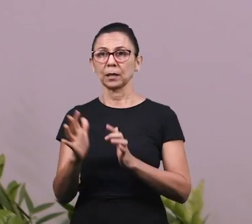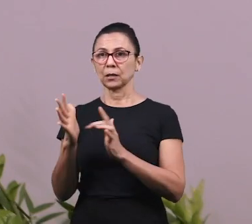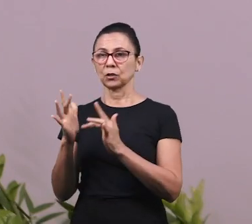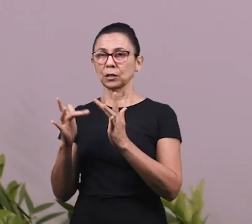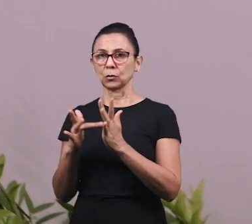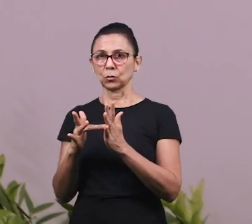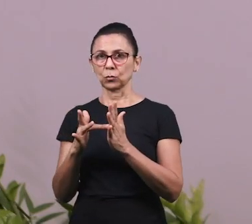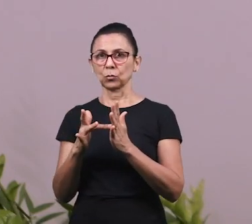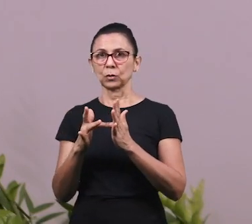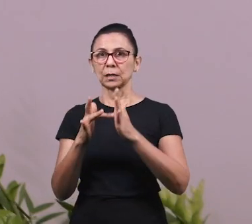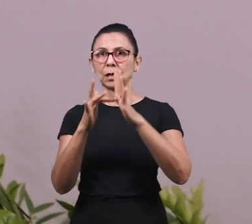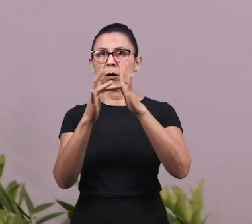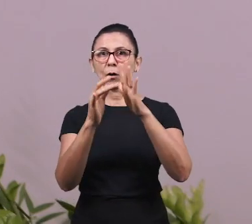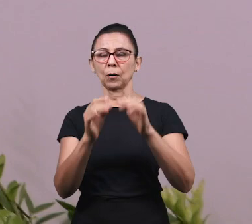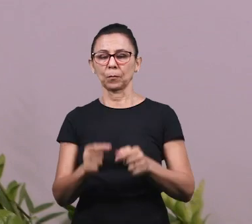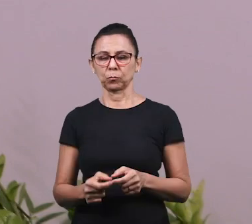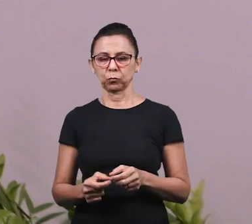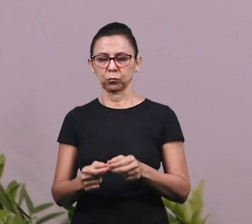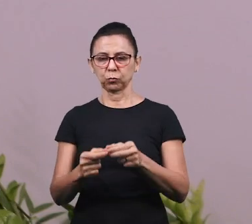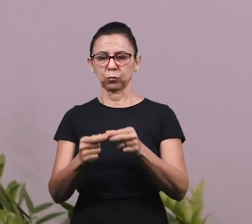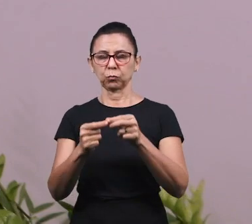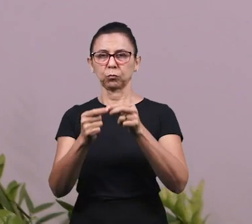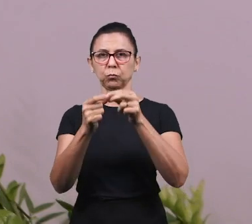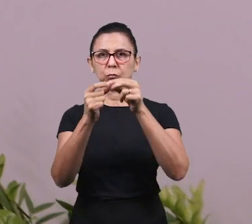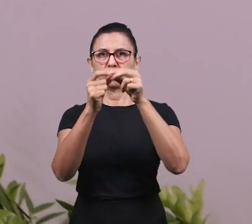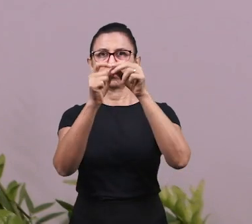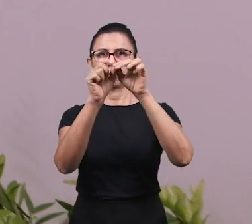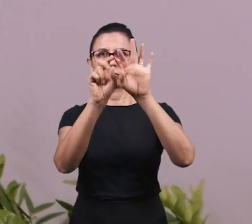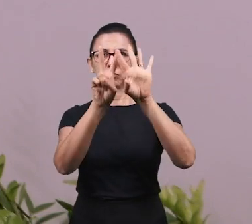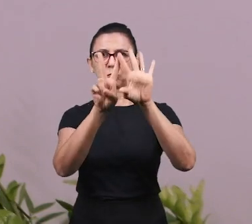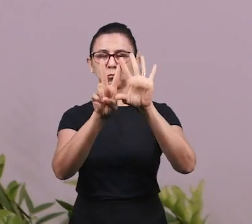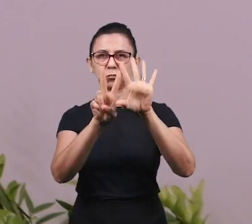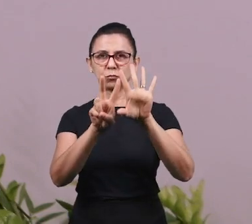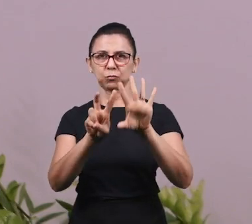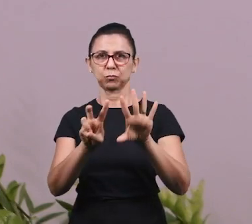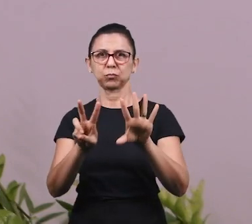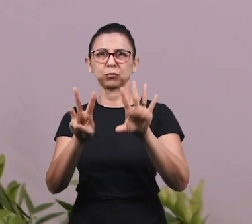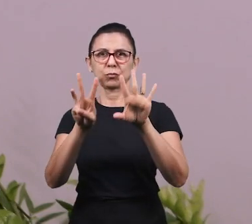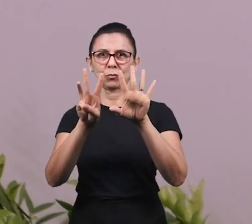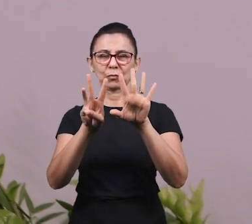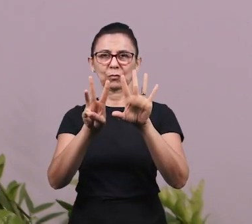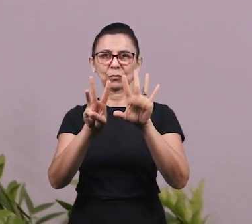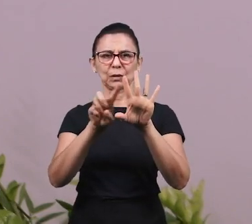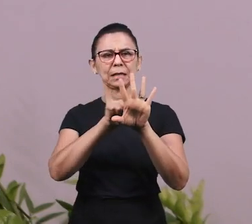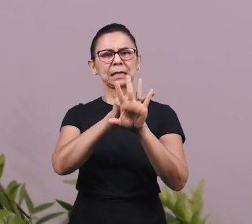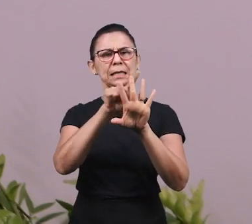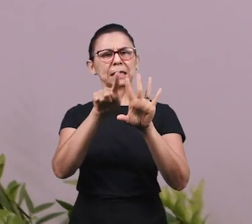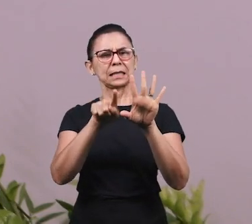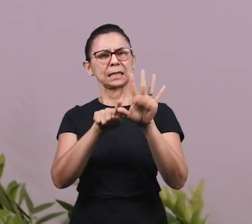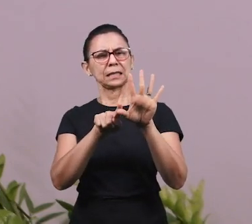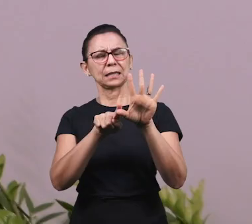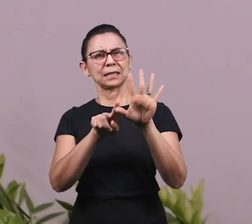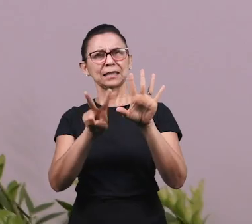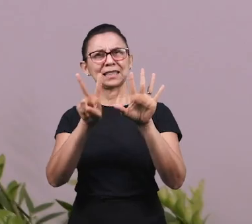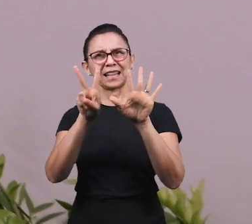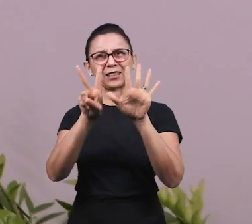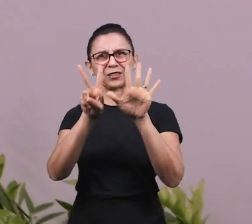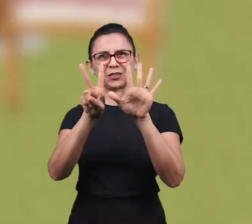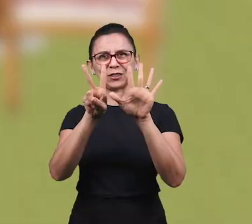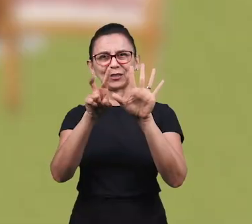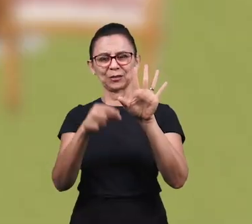le chandelier au nord. Le chandelier était un des ustensiles du tabernacle. Elle va vous expliquer.